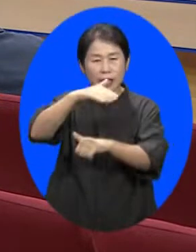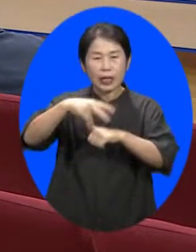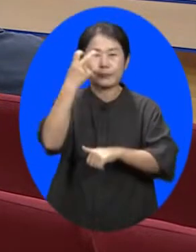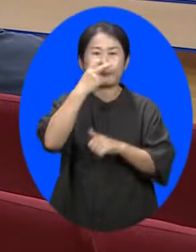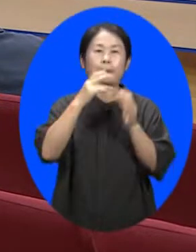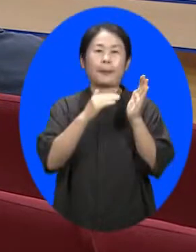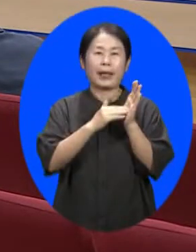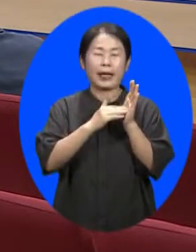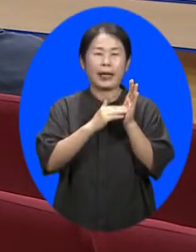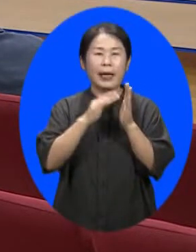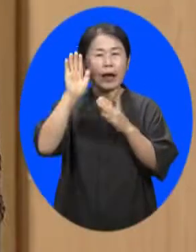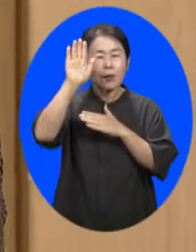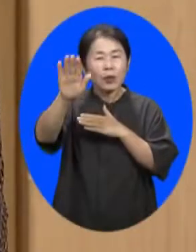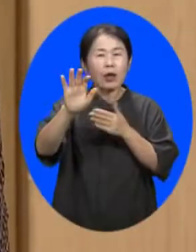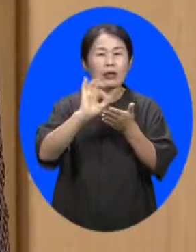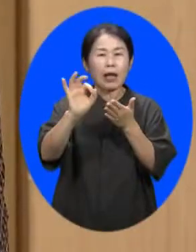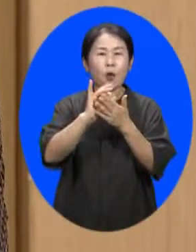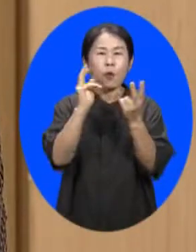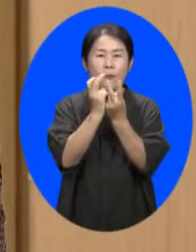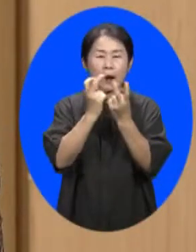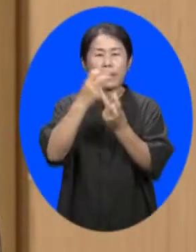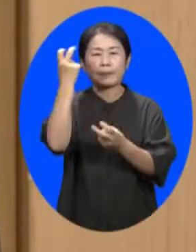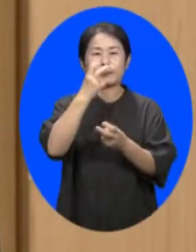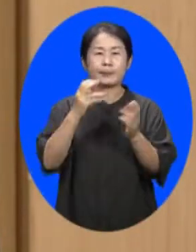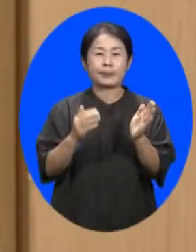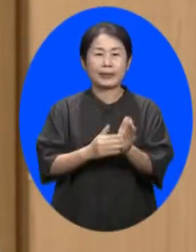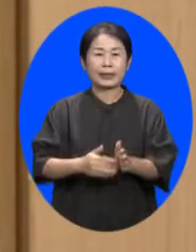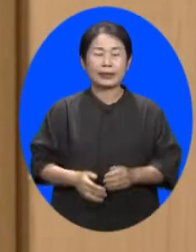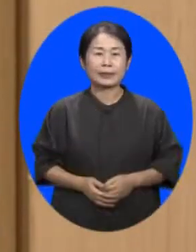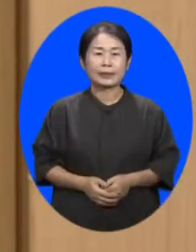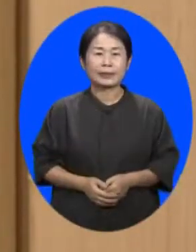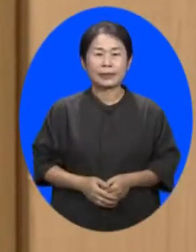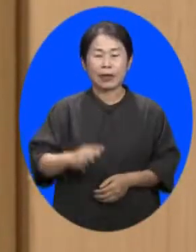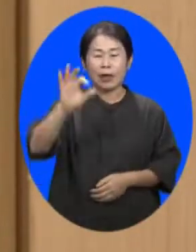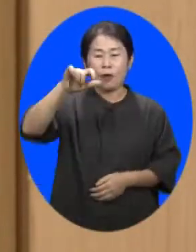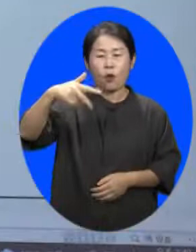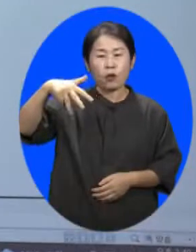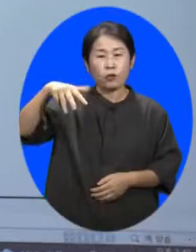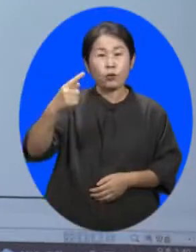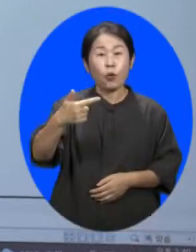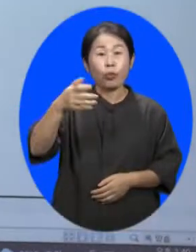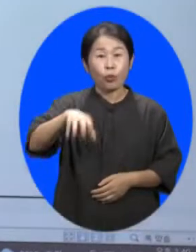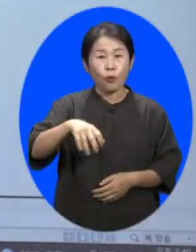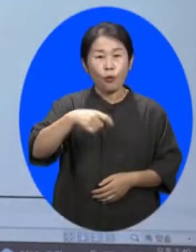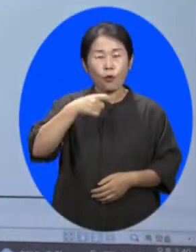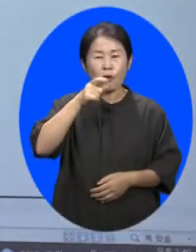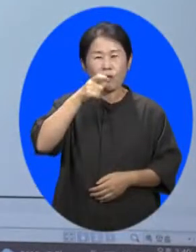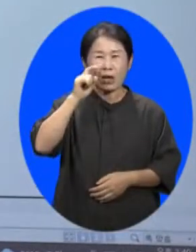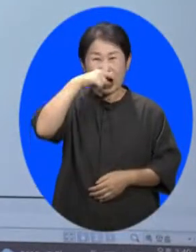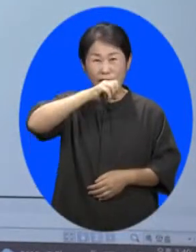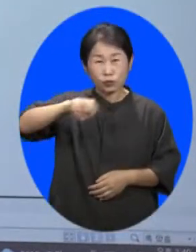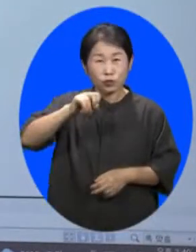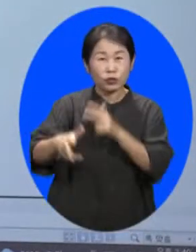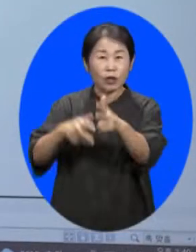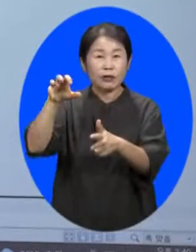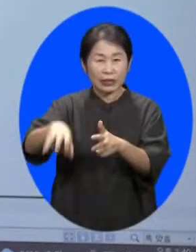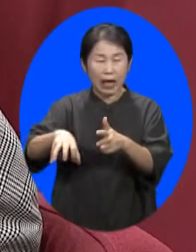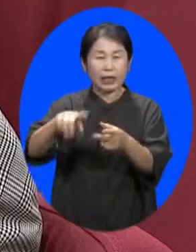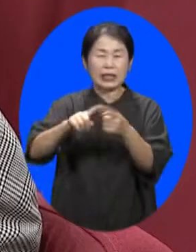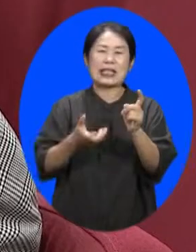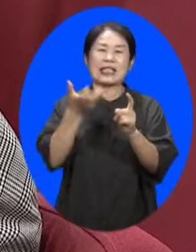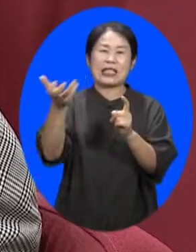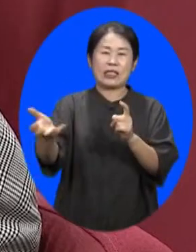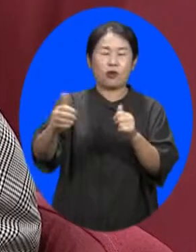보지 현암을 점검하고 효율적 활용방안을 살폈습니다 또한 원촌동 하수처리장 부지를 찾아